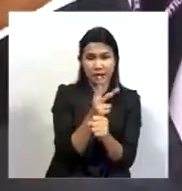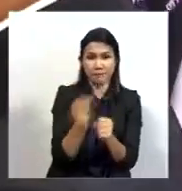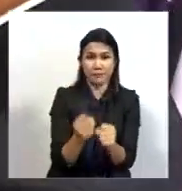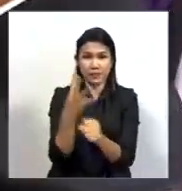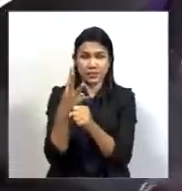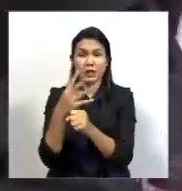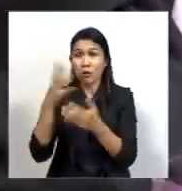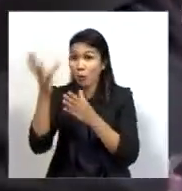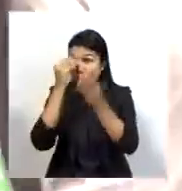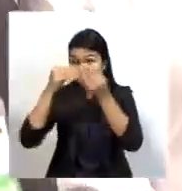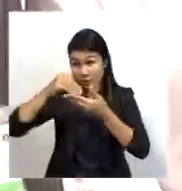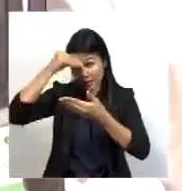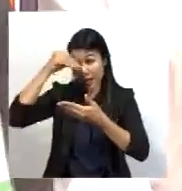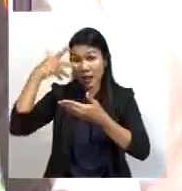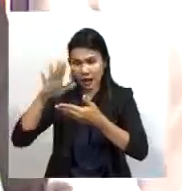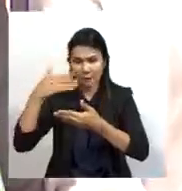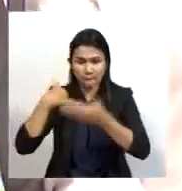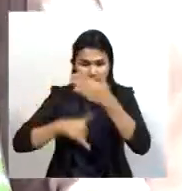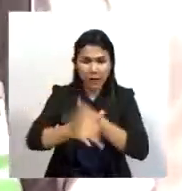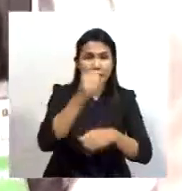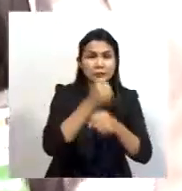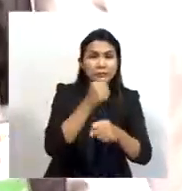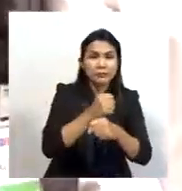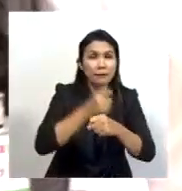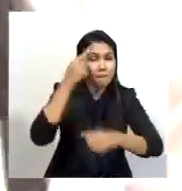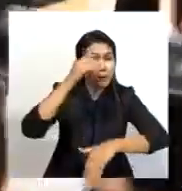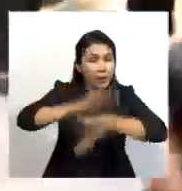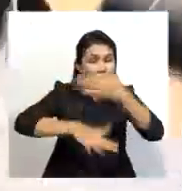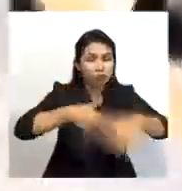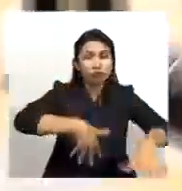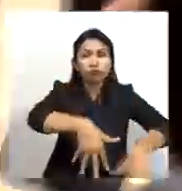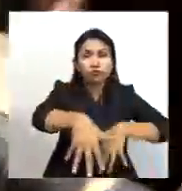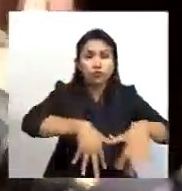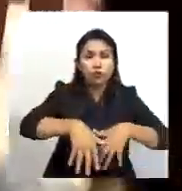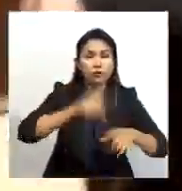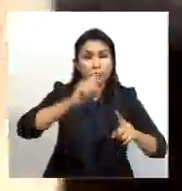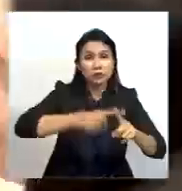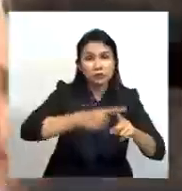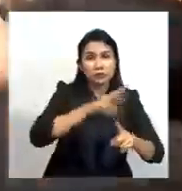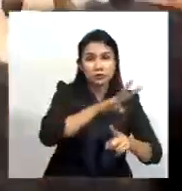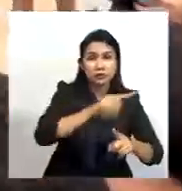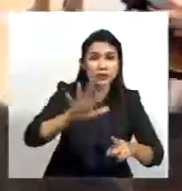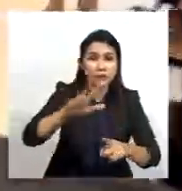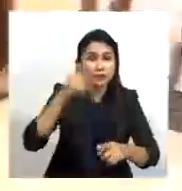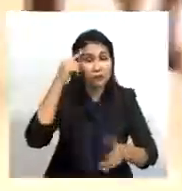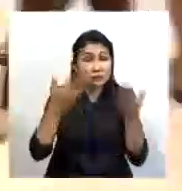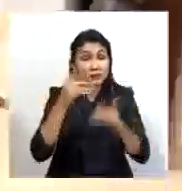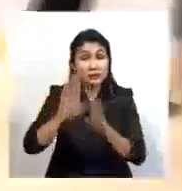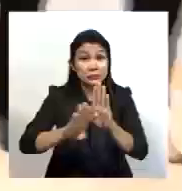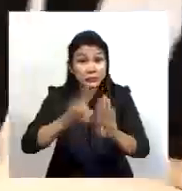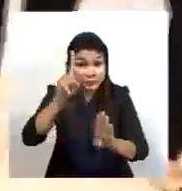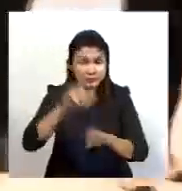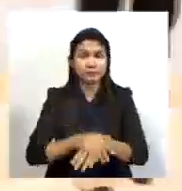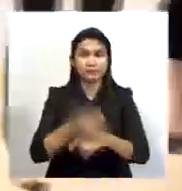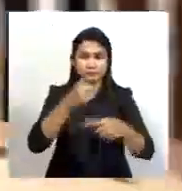4นำความรู้ที่ได้รับจากการศึกษาเข้าไปทำงานในการพัฒนาท้องถิ่นเป็นเวลา 4-5 เดือนหรือว่าประมาณ1เทอมข้อ